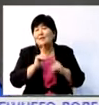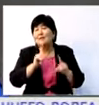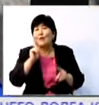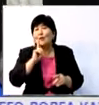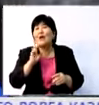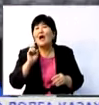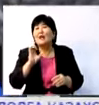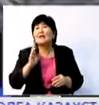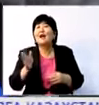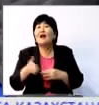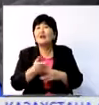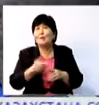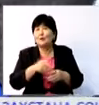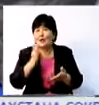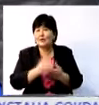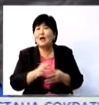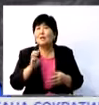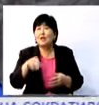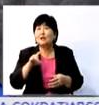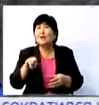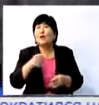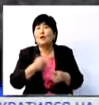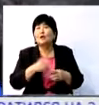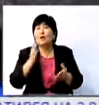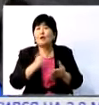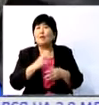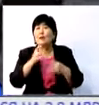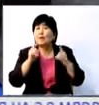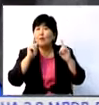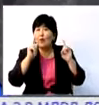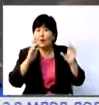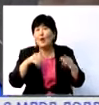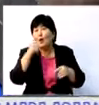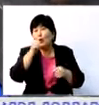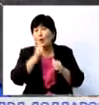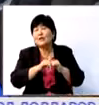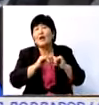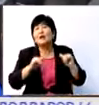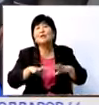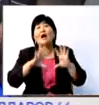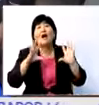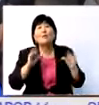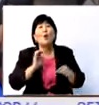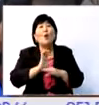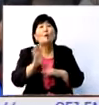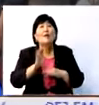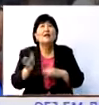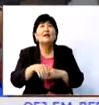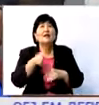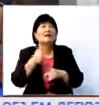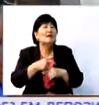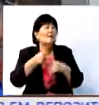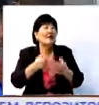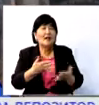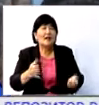вкусом аральская рыба. Она уже стала брендом района, который имеет и мировое признание. Год от года растут объемы экспорта. Рыбы самых разных